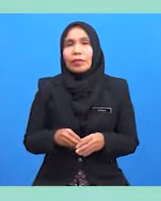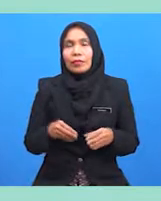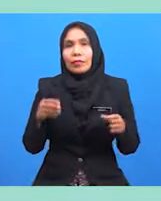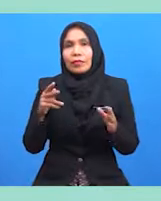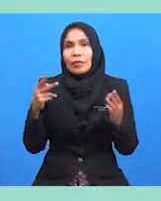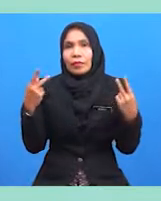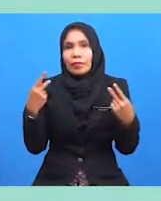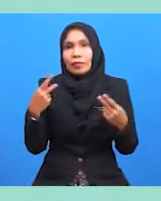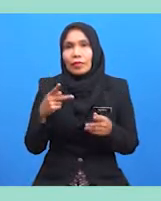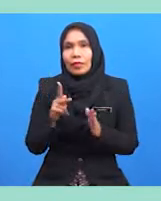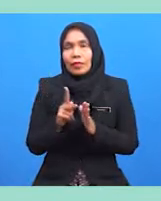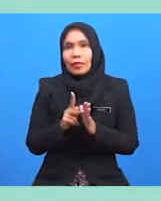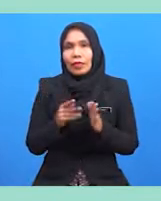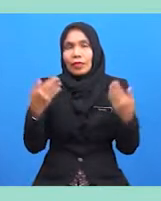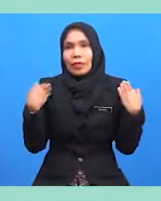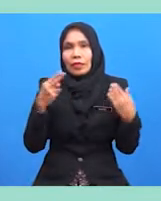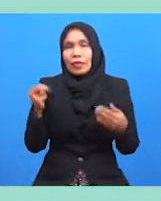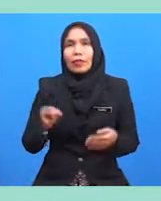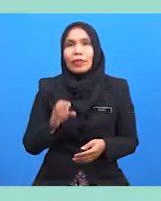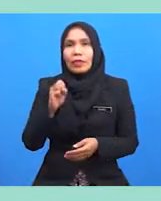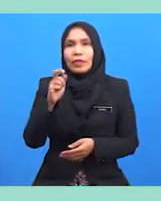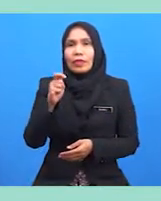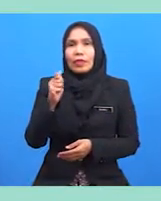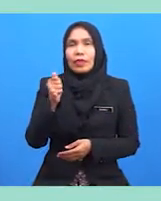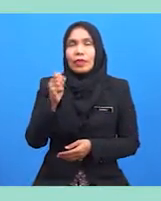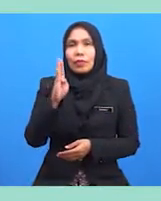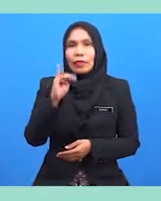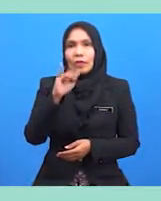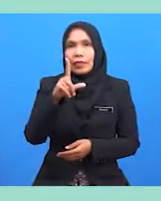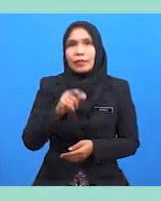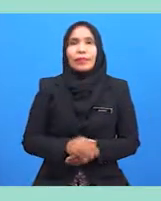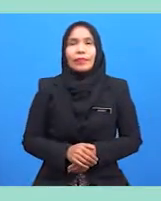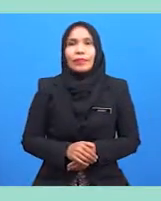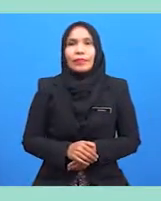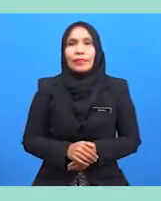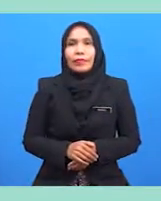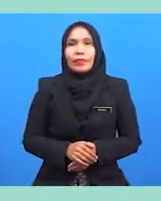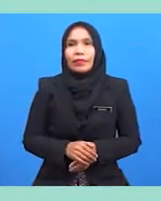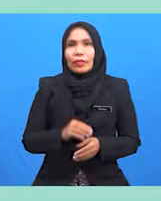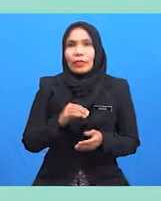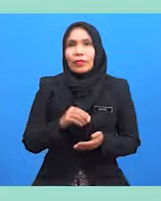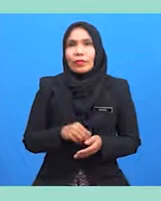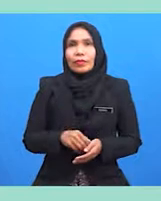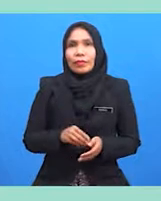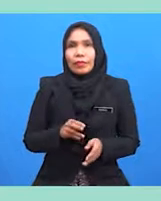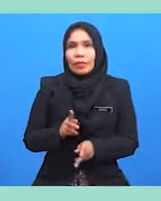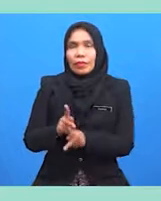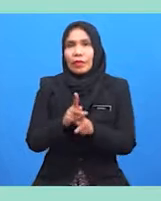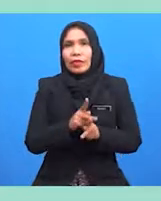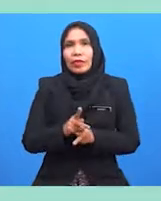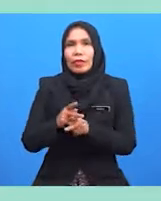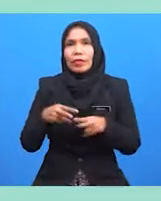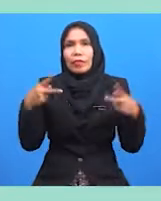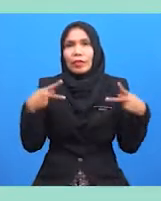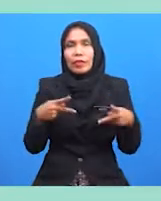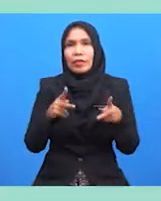Bank Pusat mengawal pasaran pertukaran asing dengan menjamin kestabilan nilai RM di pasaran